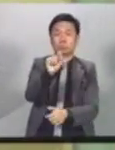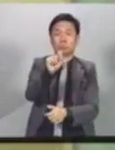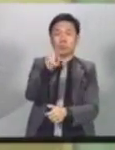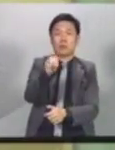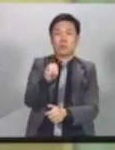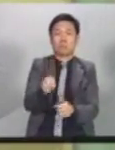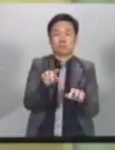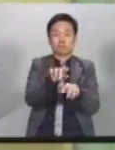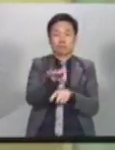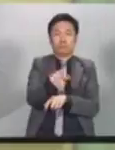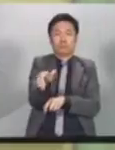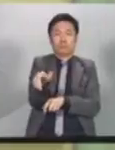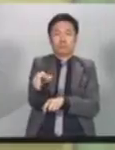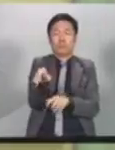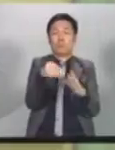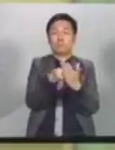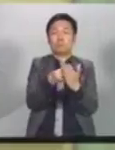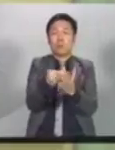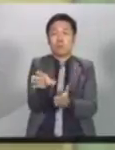Jadi